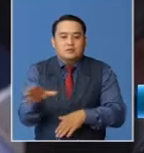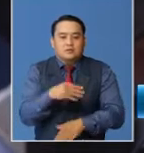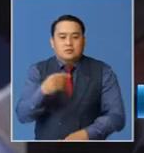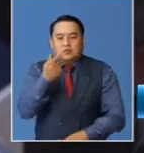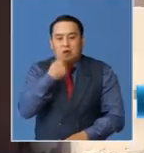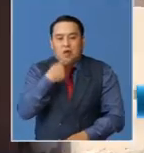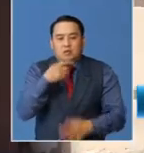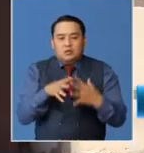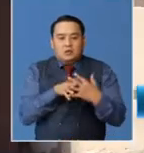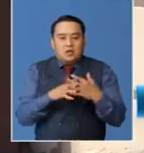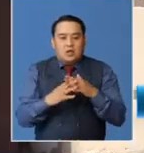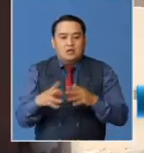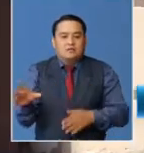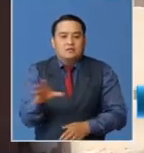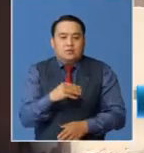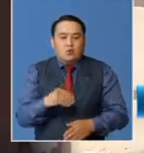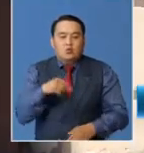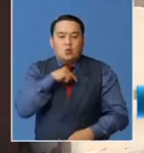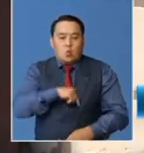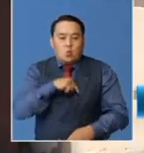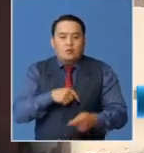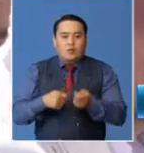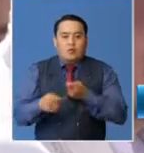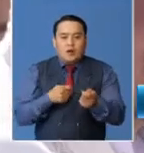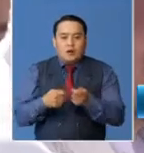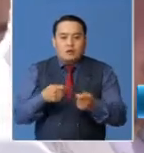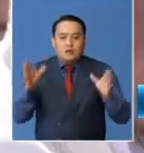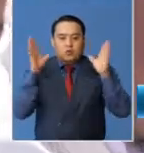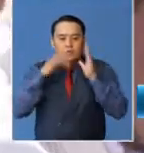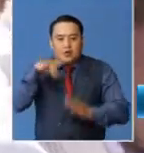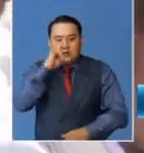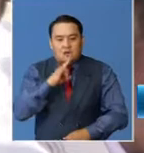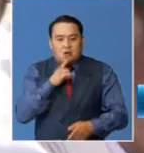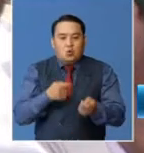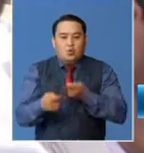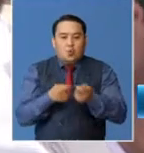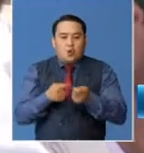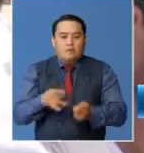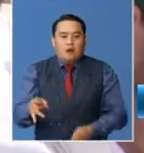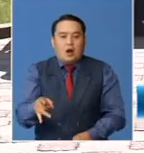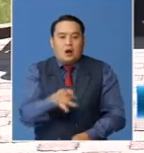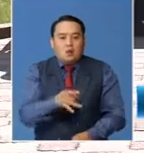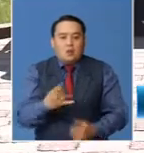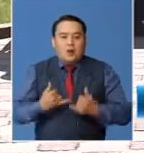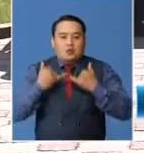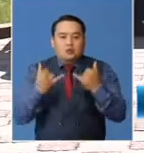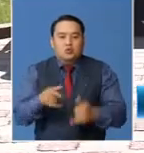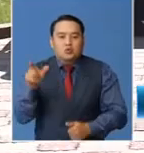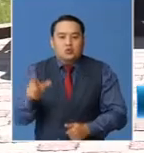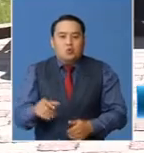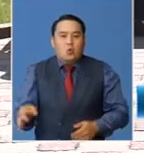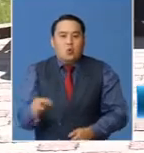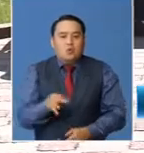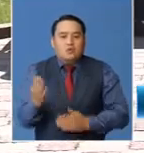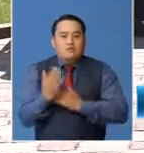Жаскентского сельского округа, представители духовного управления мусульман Казахстана, руководство района, почетные жители области